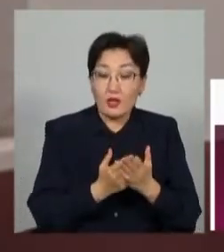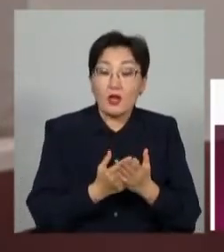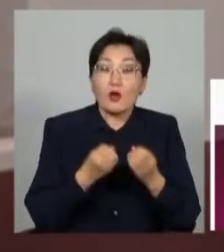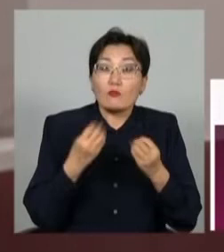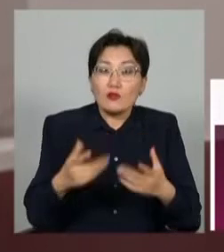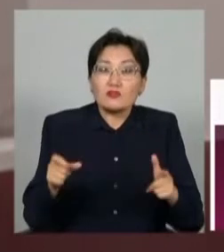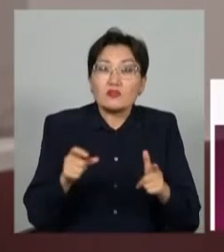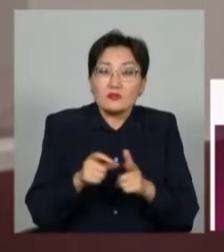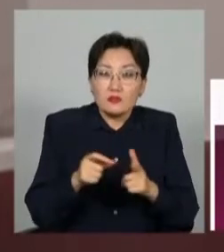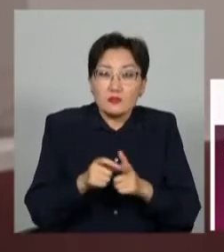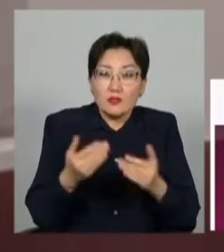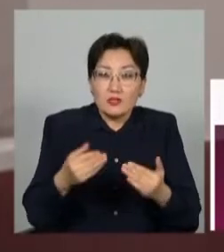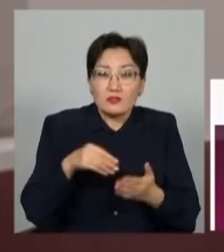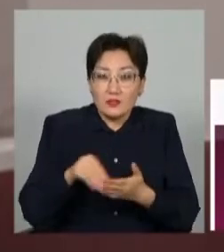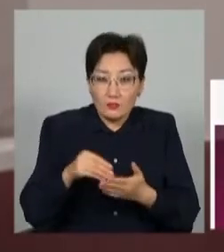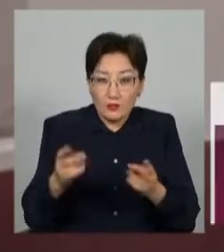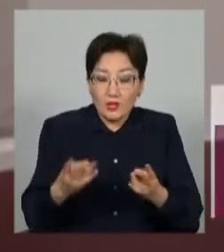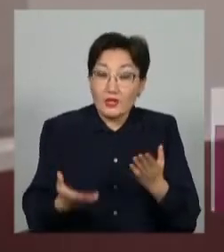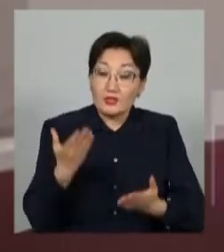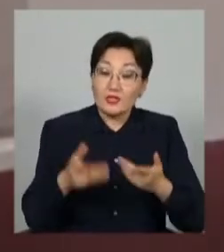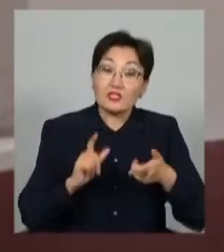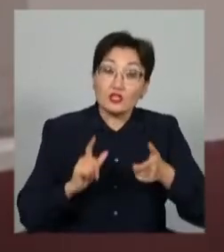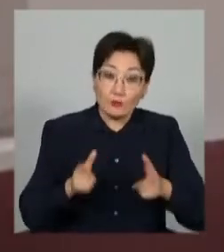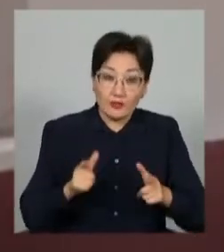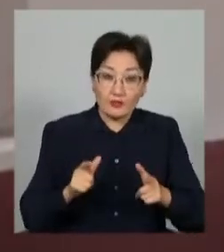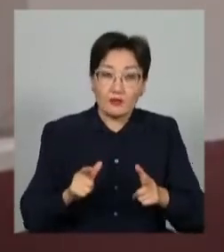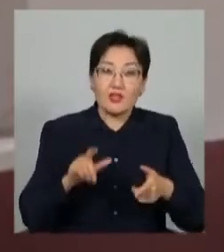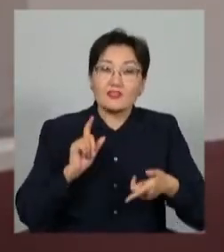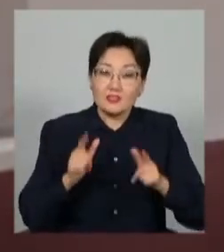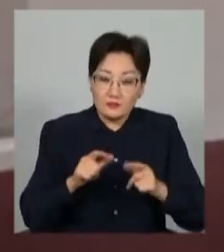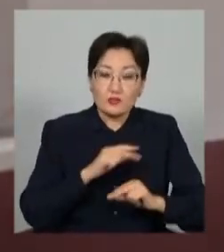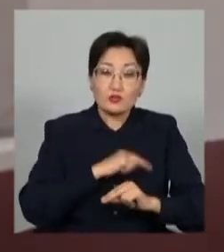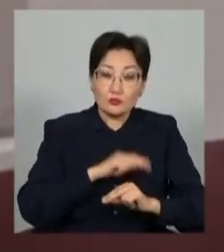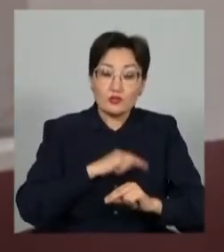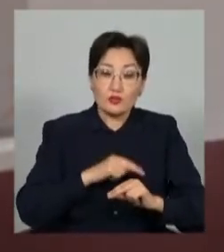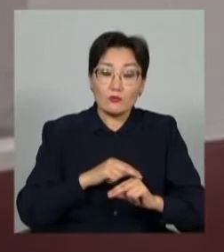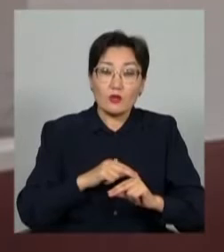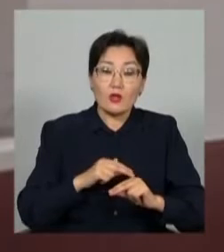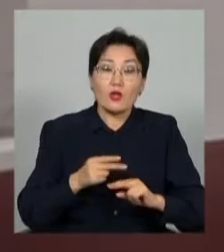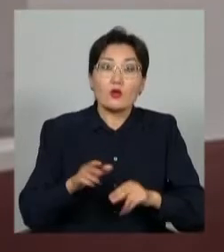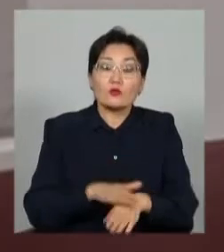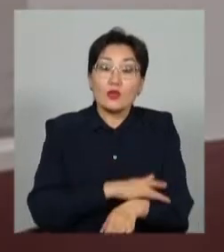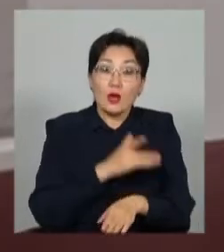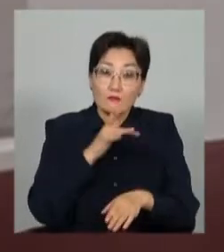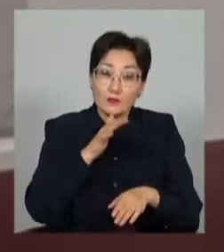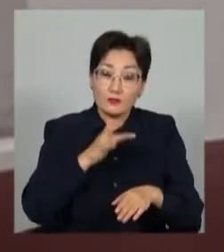онда қазір сатып ала берген дұрыс. Ал егер де олар шын мәнінде мақсатты түрде әрекет етіп, оны біраз ұзақ мерзімде